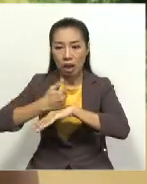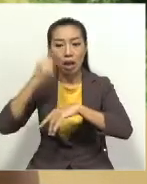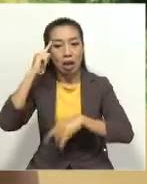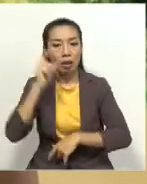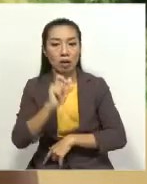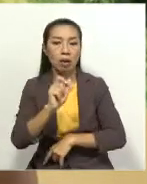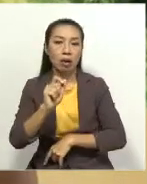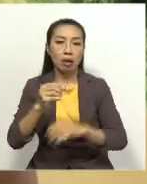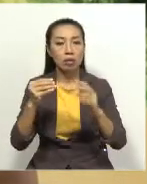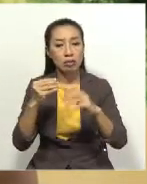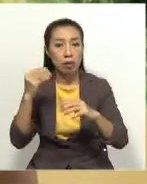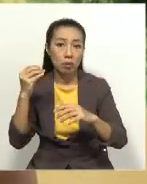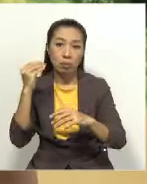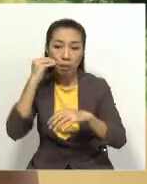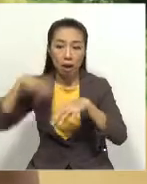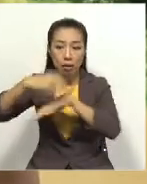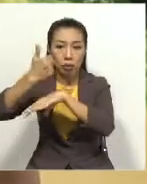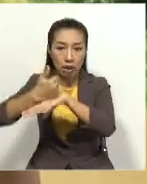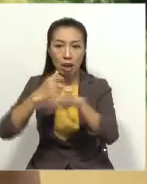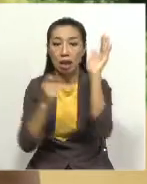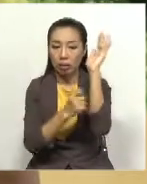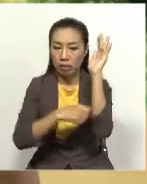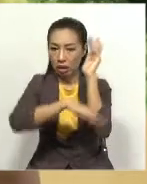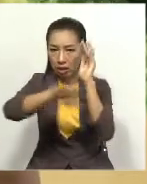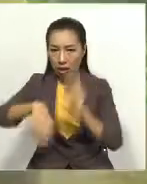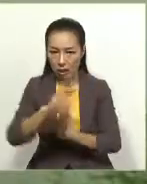นท่านกำนันผู้ใหญ่บ้านก็เฝ้าระวังนะ